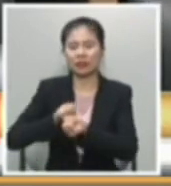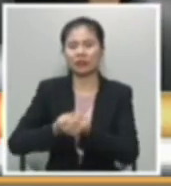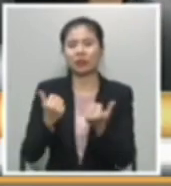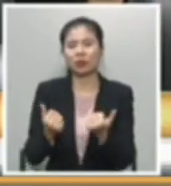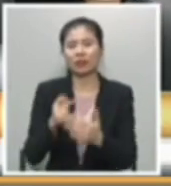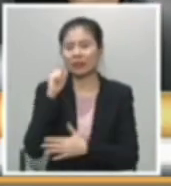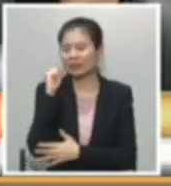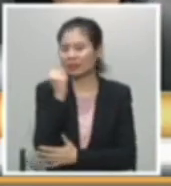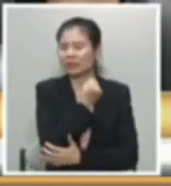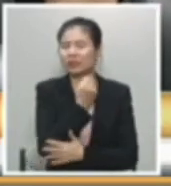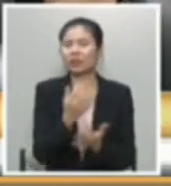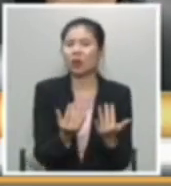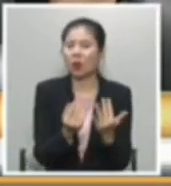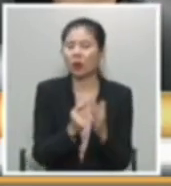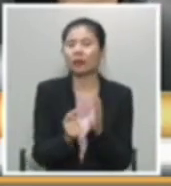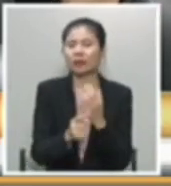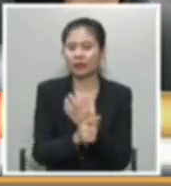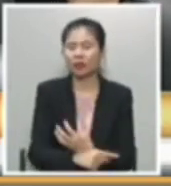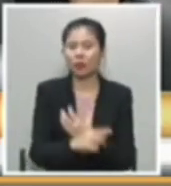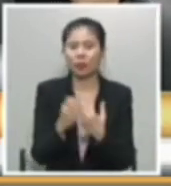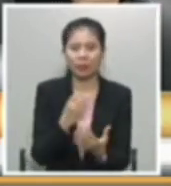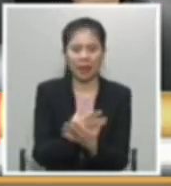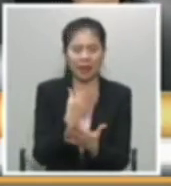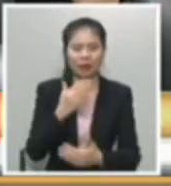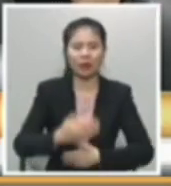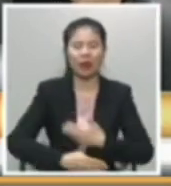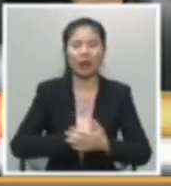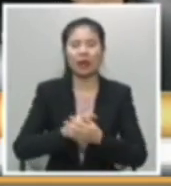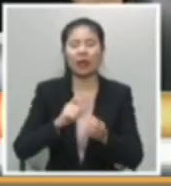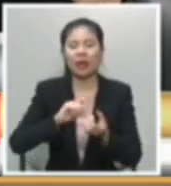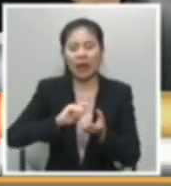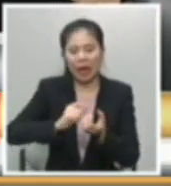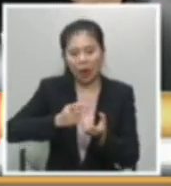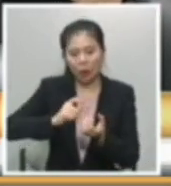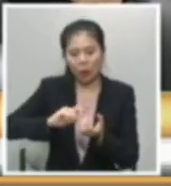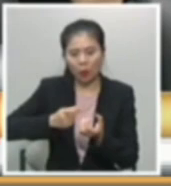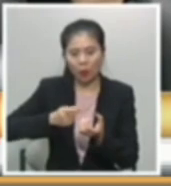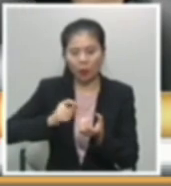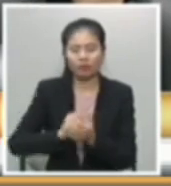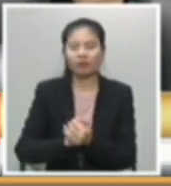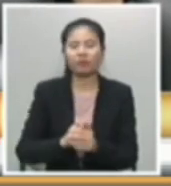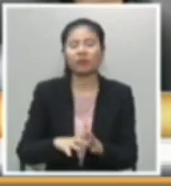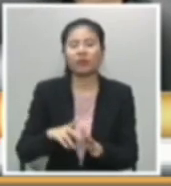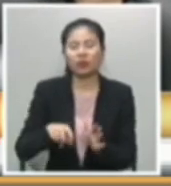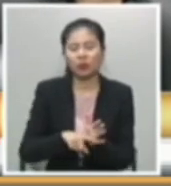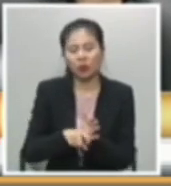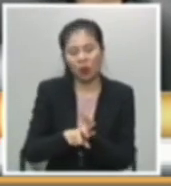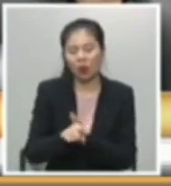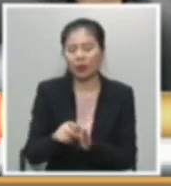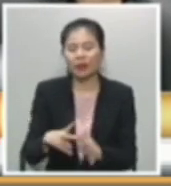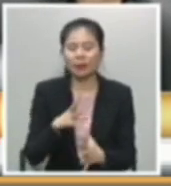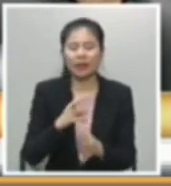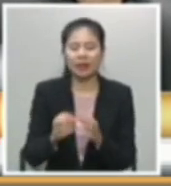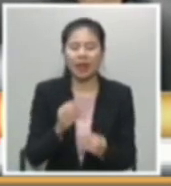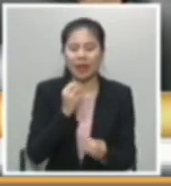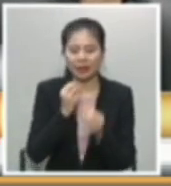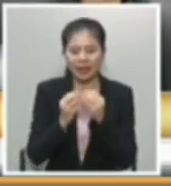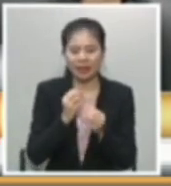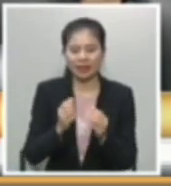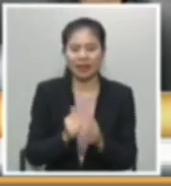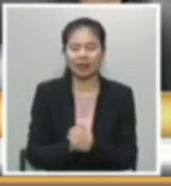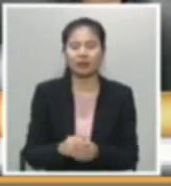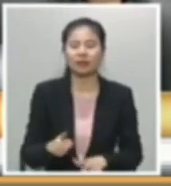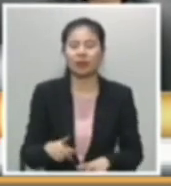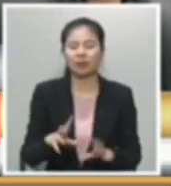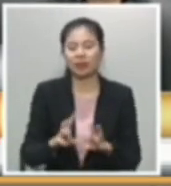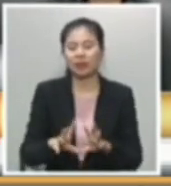าอยู่มันสำปะหลังข้าวโพดก็โดนหนอนกินปัญหาต่างๆเหล่านี้มันกำลังกัดกินเกษตรกรแล้วผมคิดว่